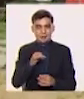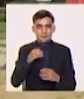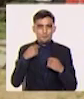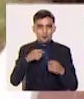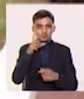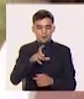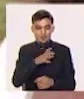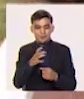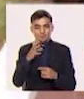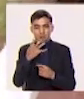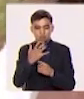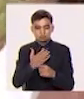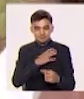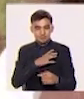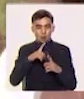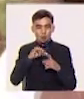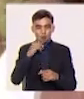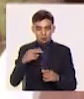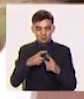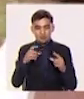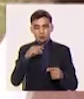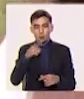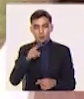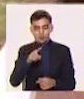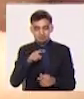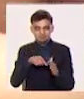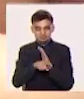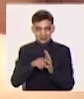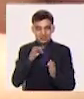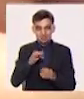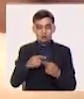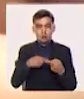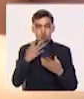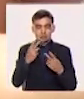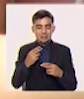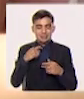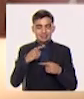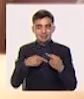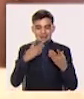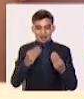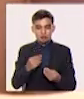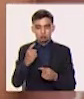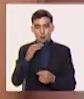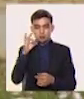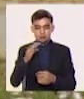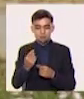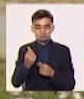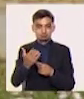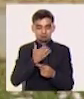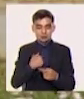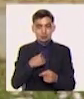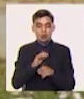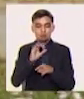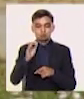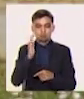якобы своего удостоверения личности и номер карты. Доставку обещал на следующий день, но только после 100% оплаты.